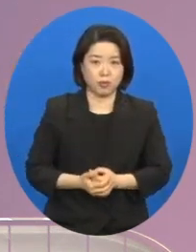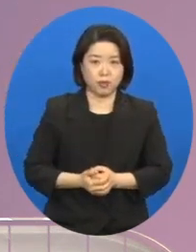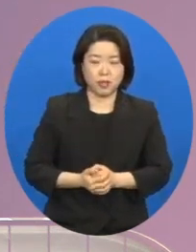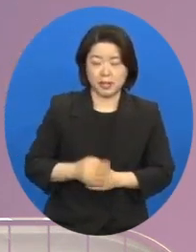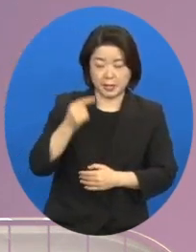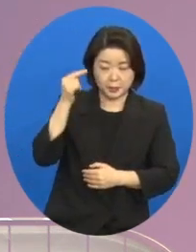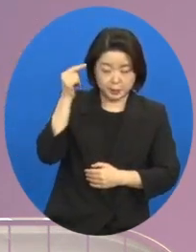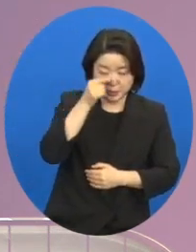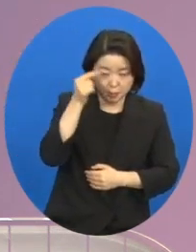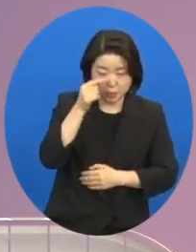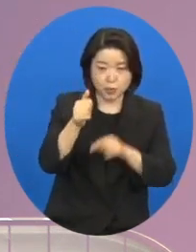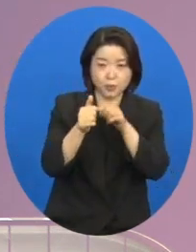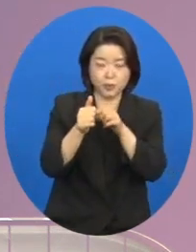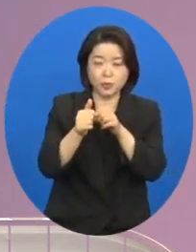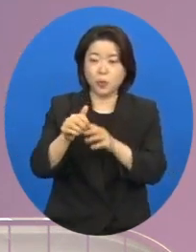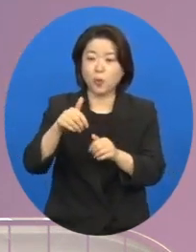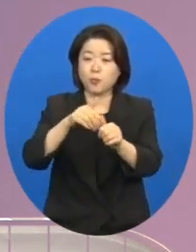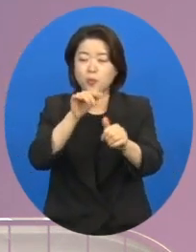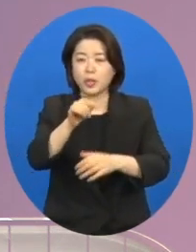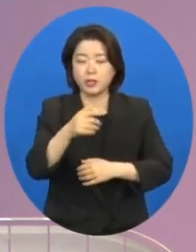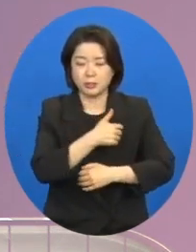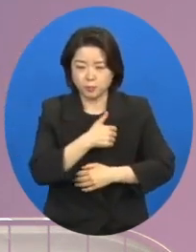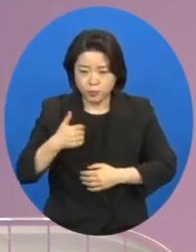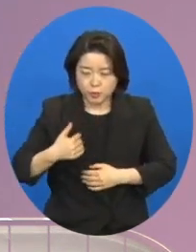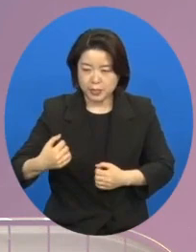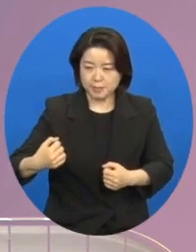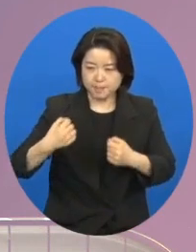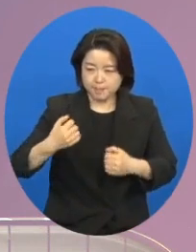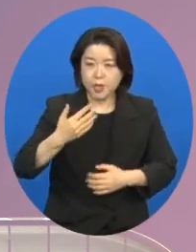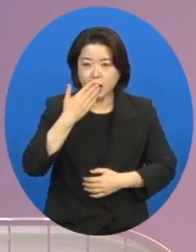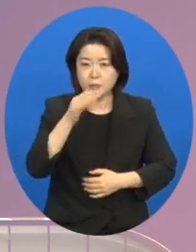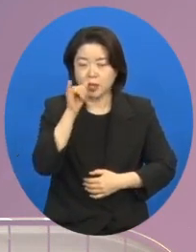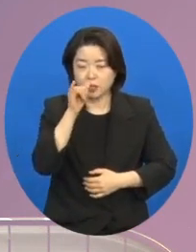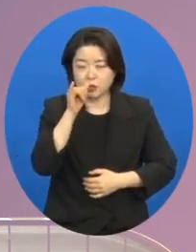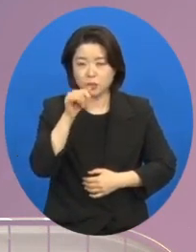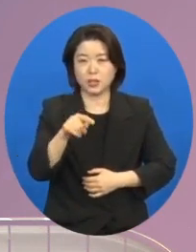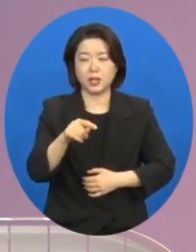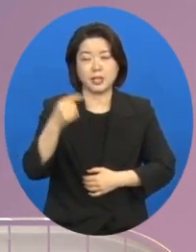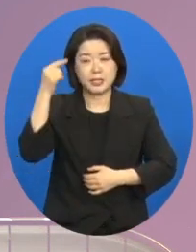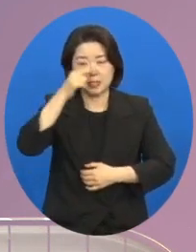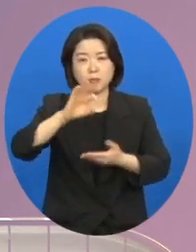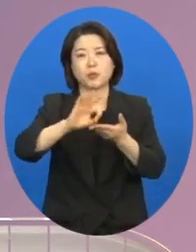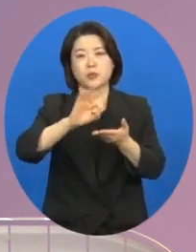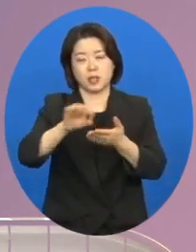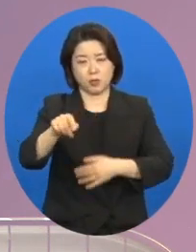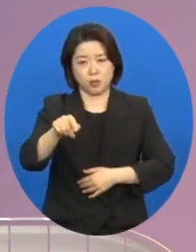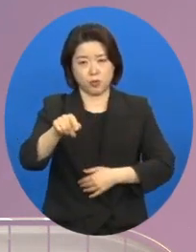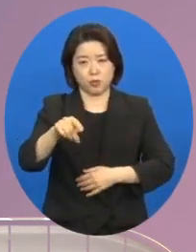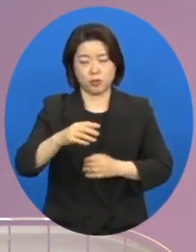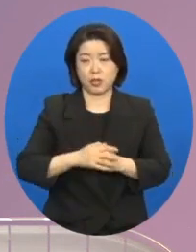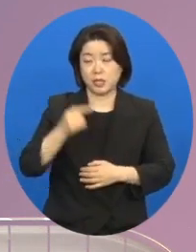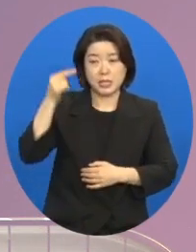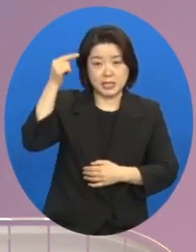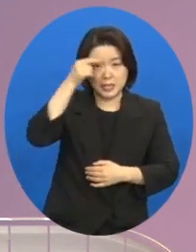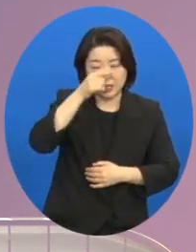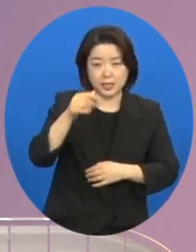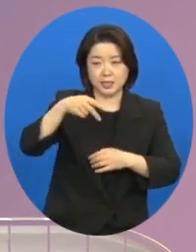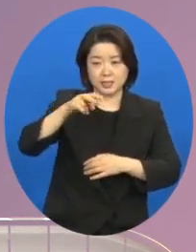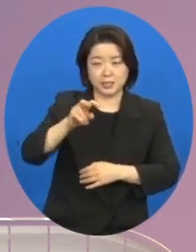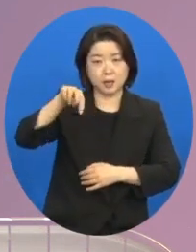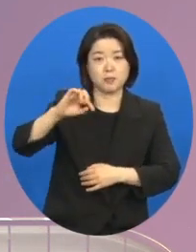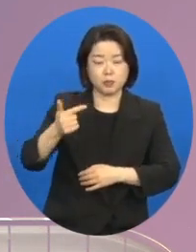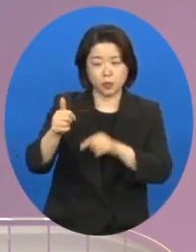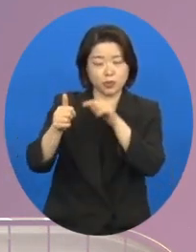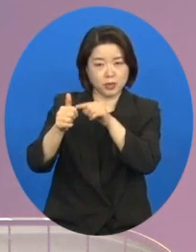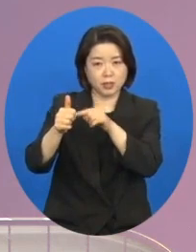인물을 보내셔서 능히 감당할 수 있도록 삼손을 사용하셨어요. 근데 그러면 삼손의 입장에서는 하나님 제가 뭔데 저에게